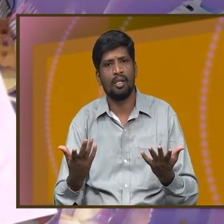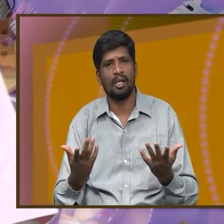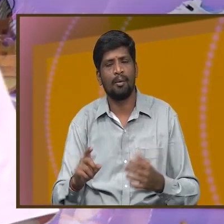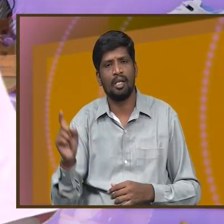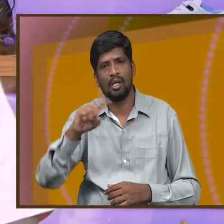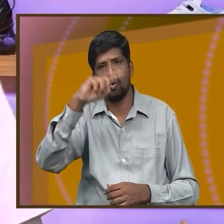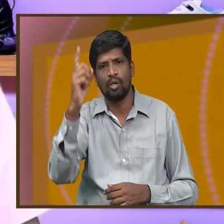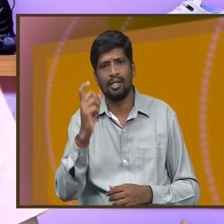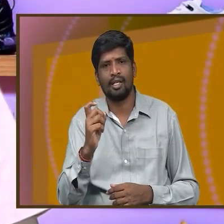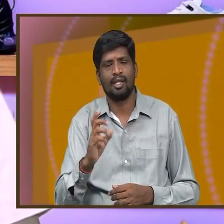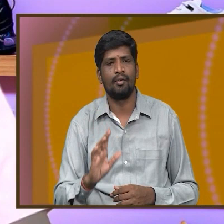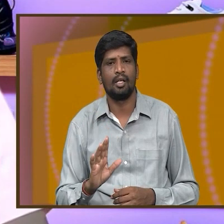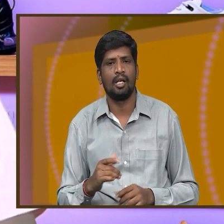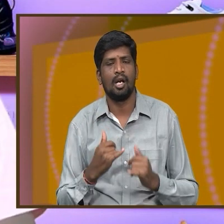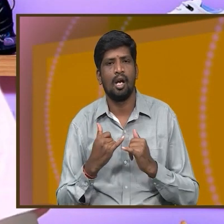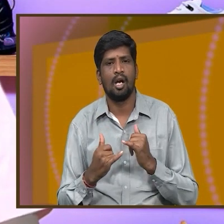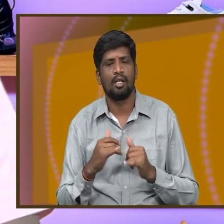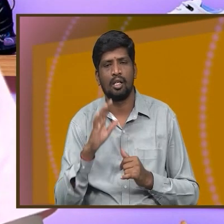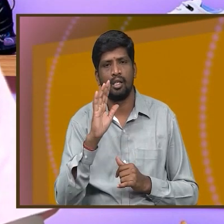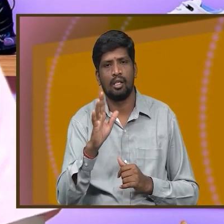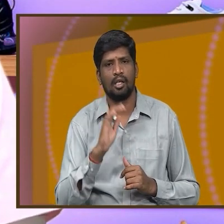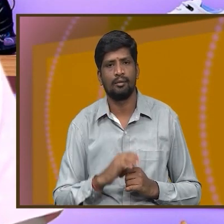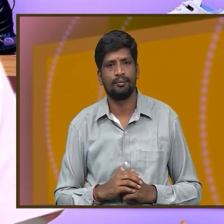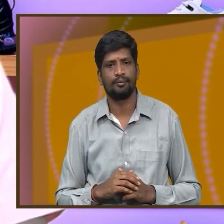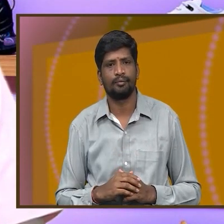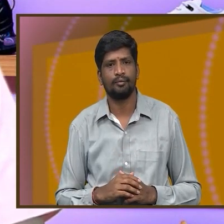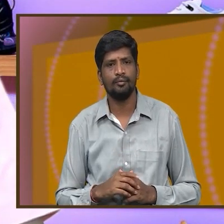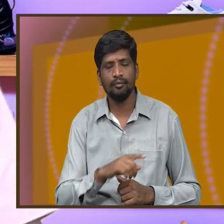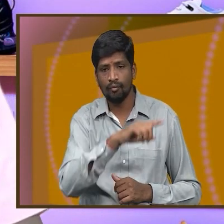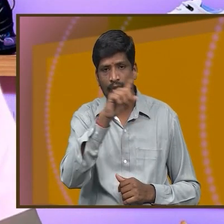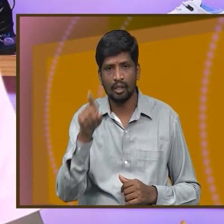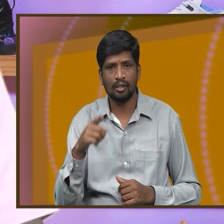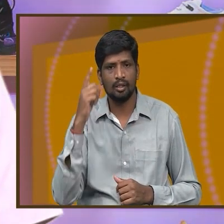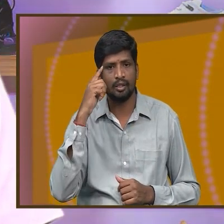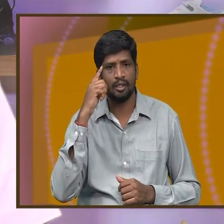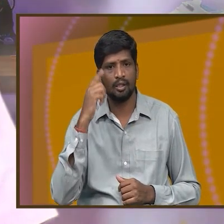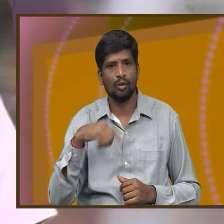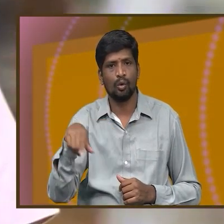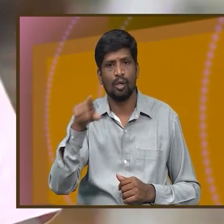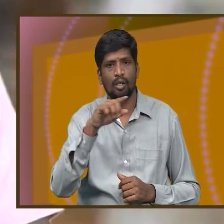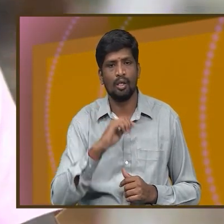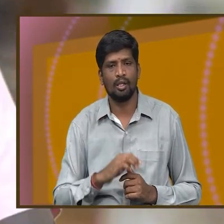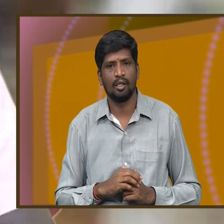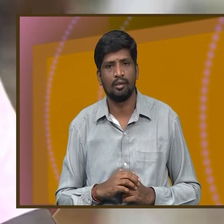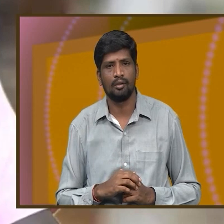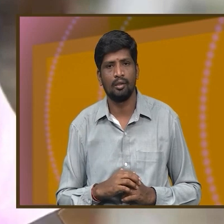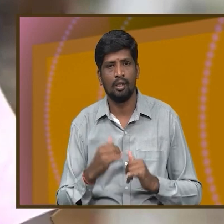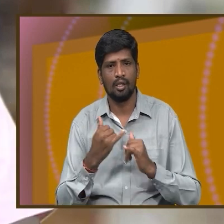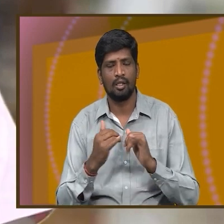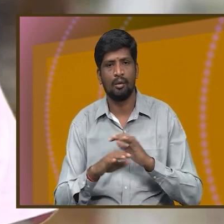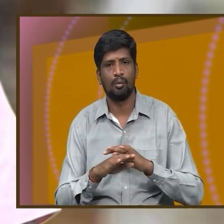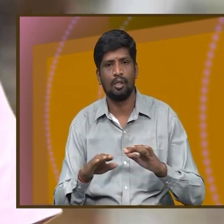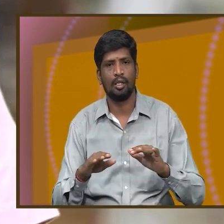என்று ஒரு விந்தையை இந்த சிறுகதையிலே அவர் பதித்திருக்கிறார். அது மாணவர்களை நாம் புரிந்து செல்லக்கூடிய அளவிற்கு அந்த